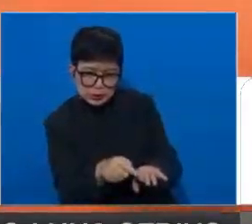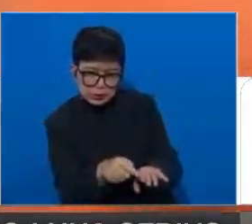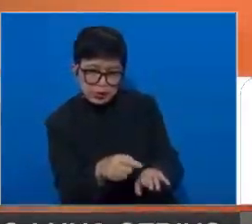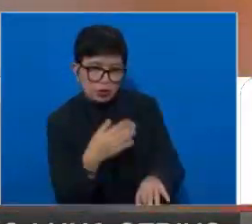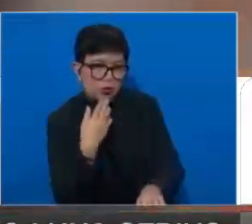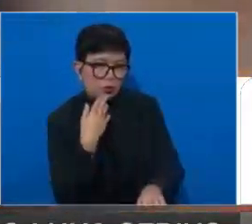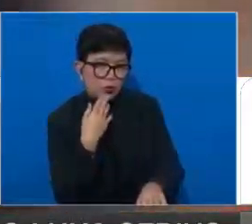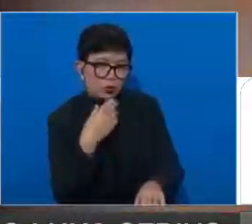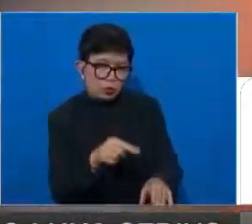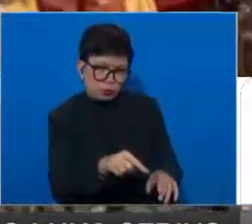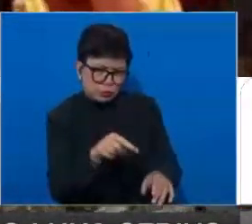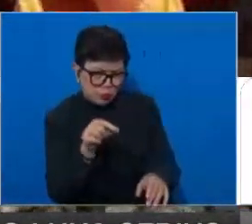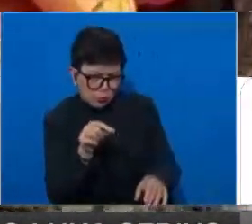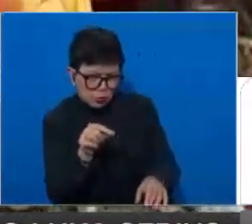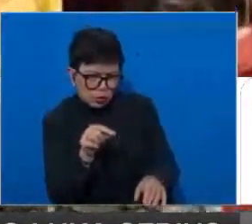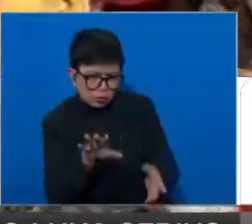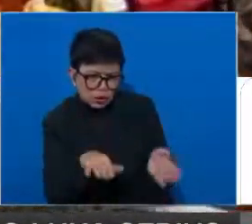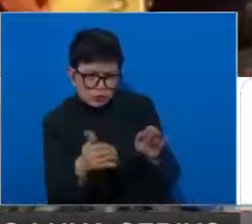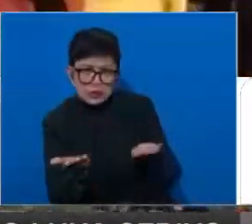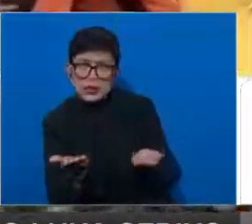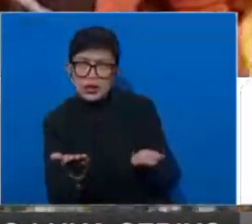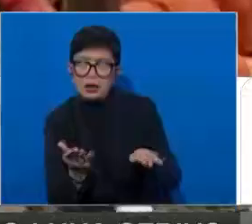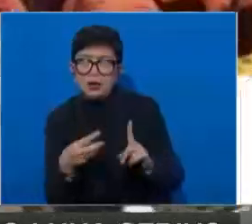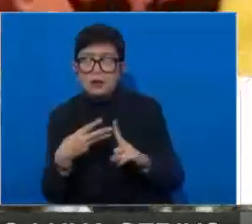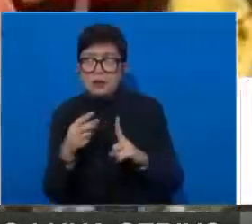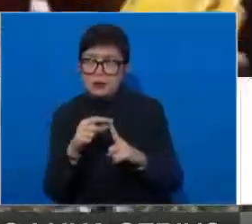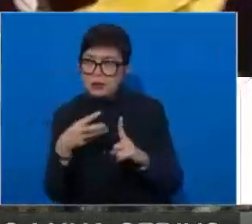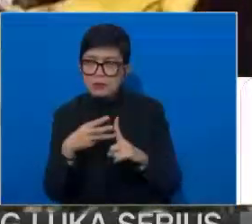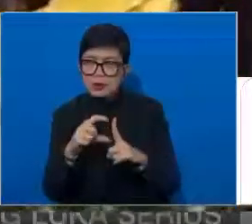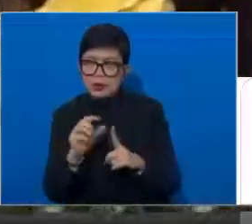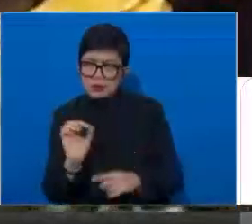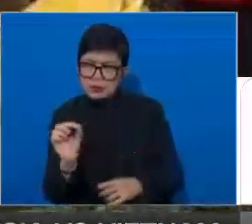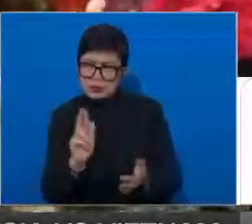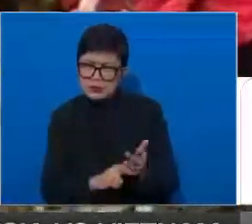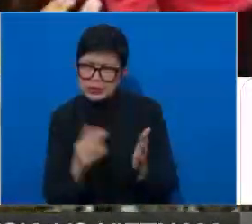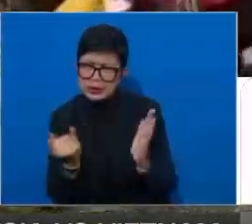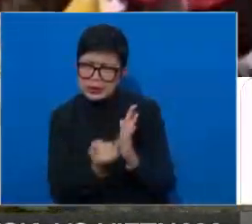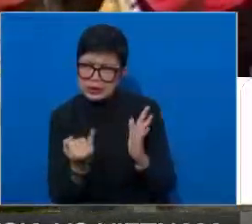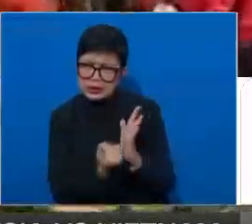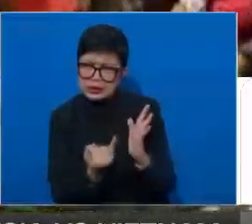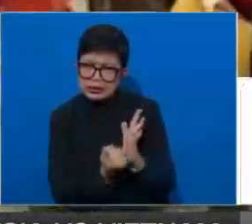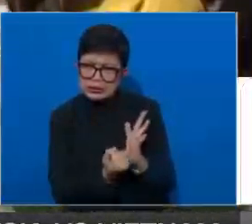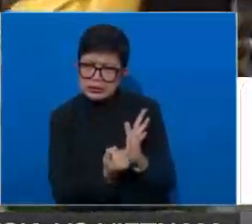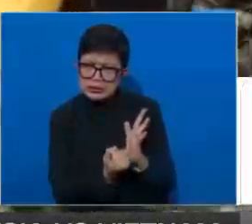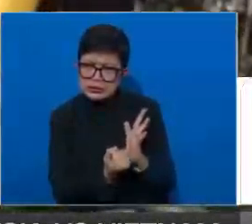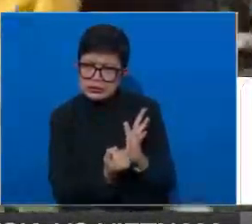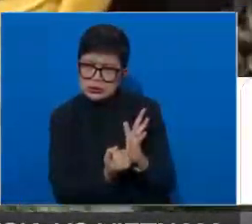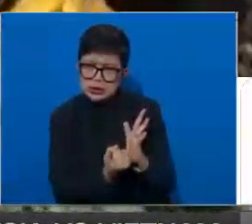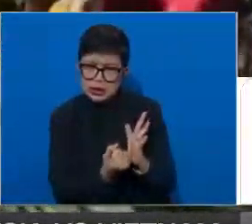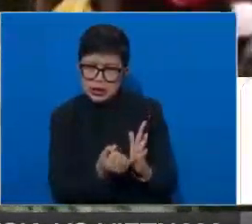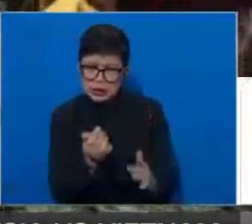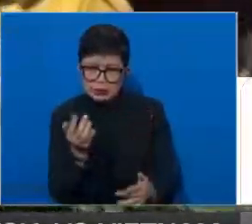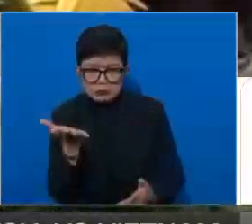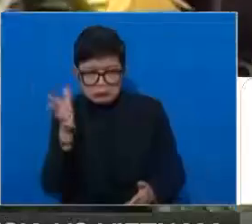Nagari, Barung-Barung Berlantai. Pihak BPBD belum bisa memastikan identitas kedua korban, karena masih harus diperiksa